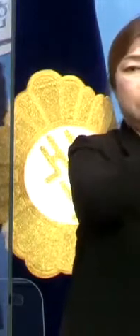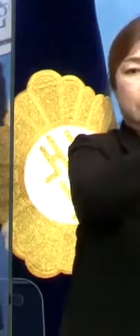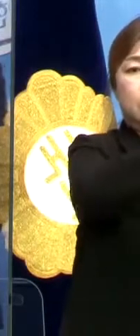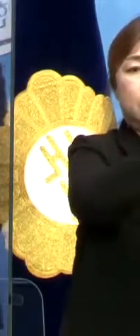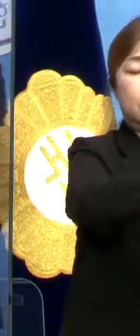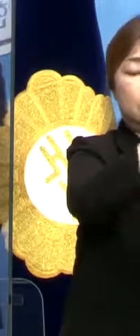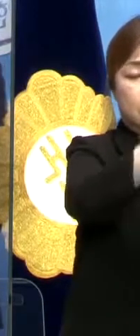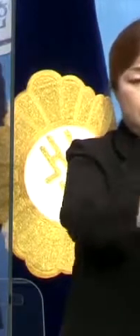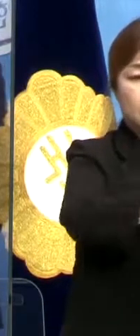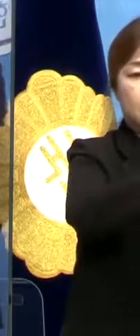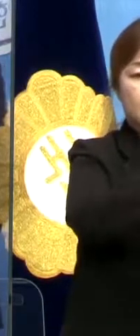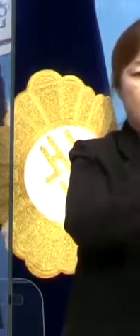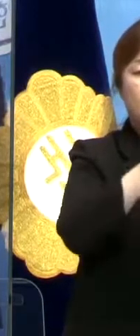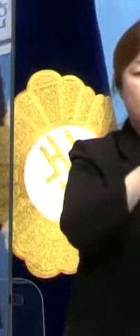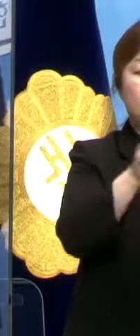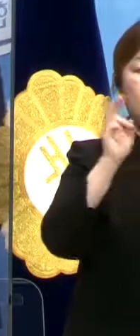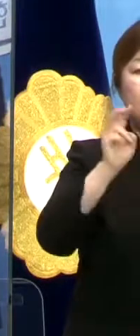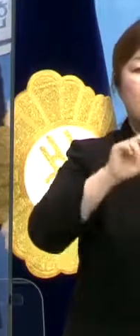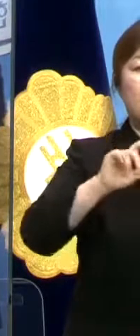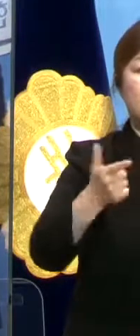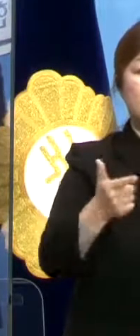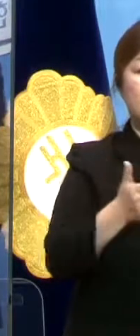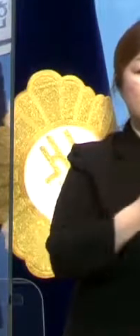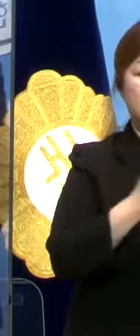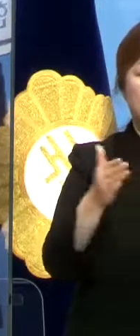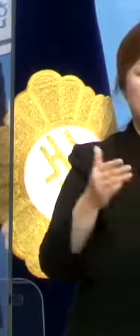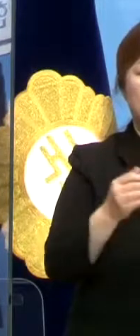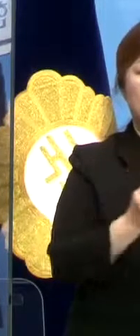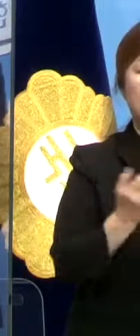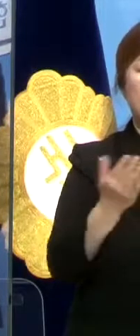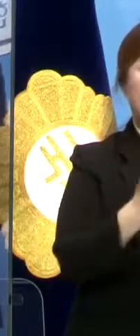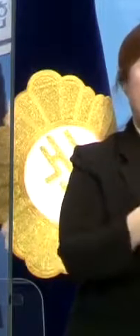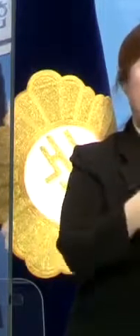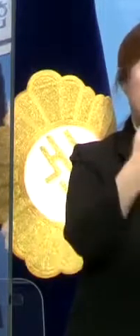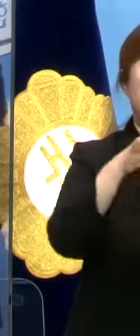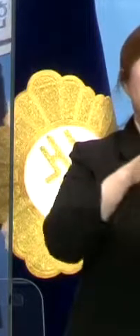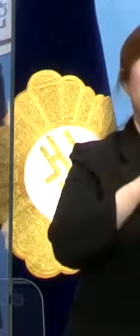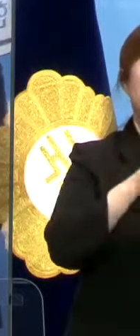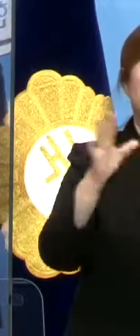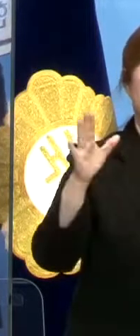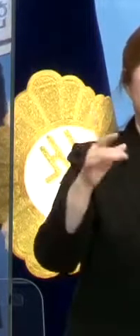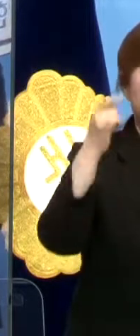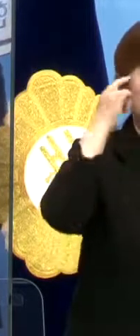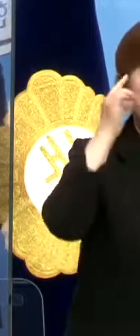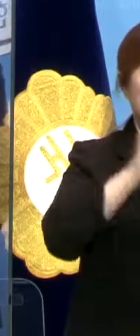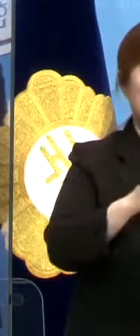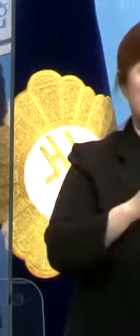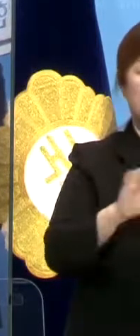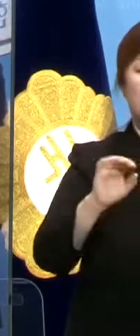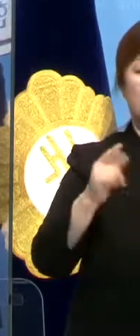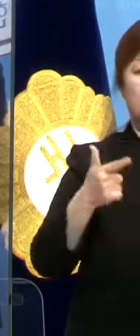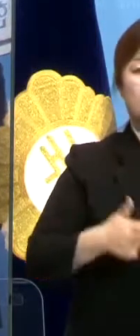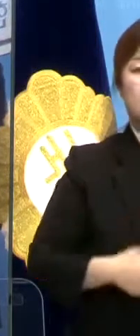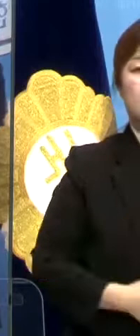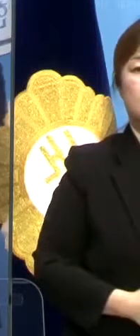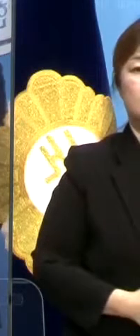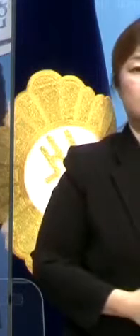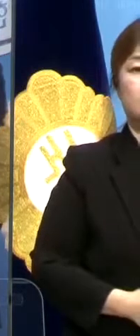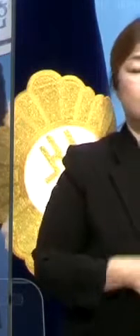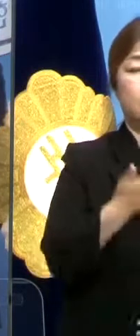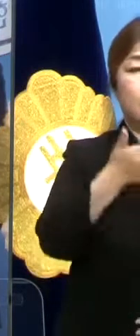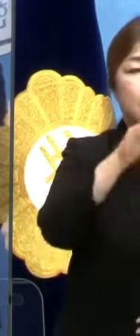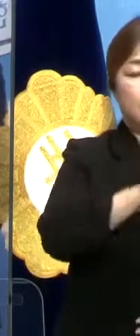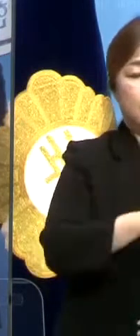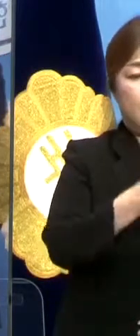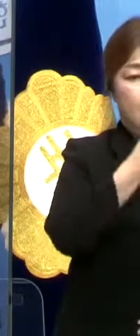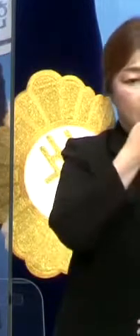그대로 택배회사가 아니기 때문에 택배가 로서 하는 무관 아기의 아무런 신경도 쓰고 있지 않습니다 그래도